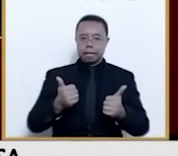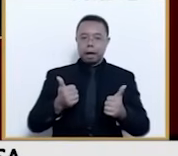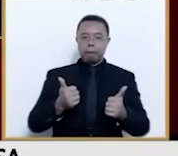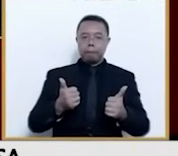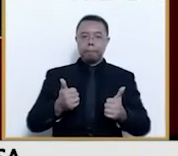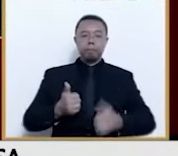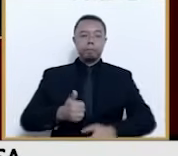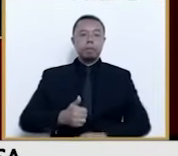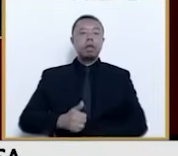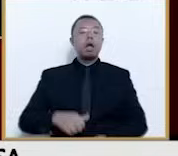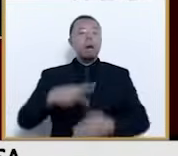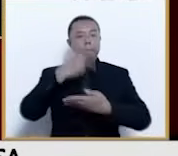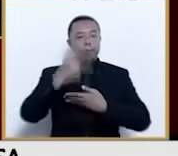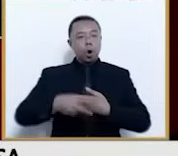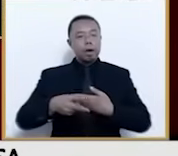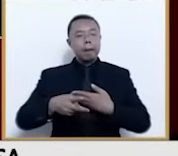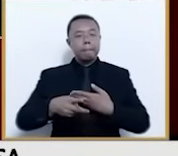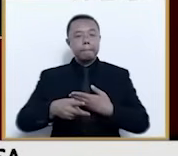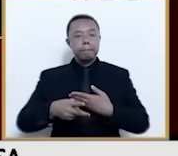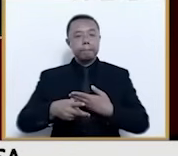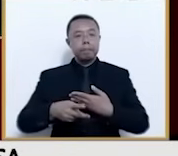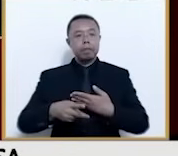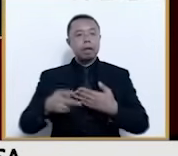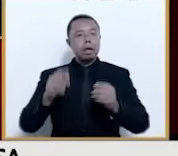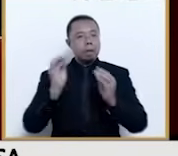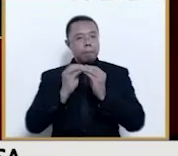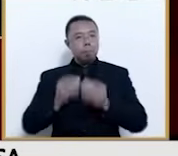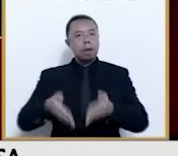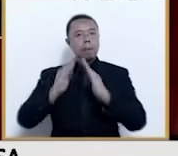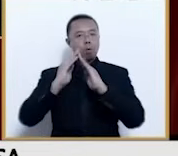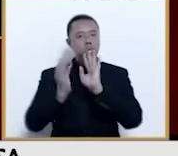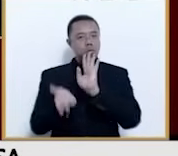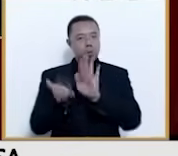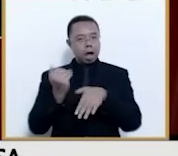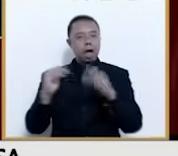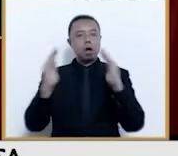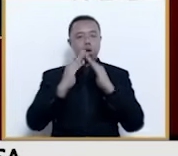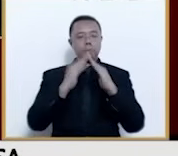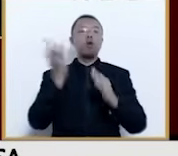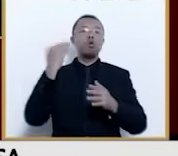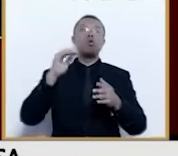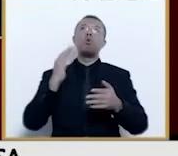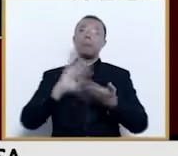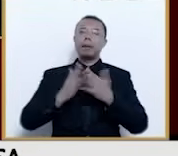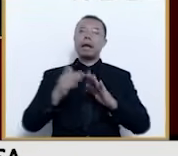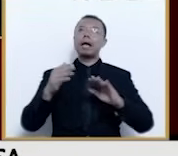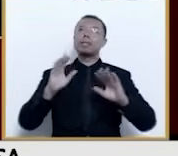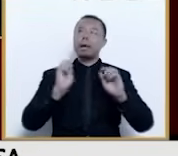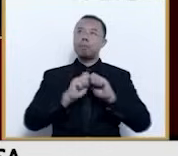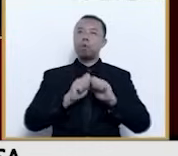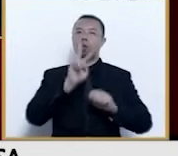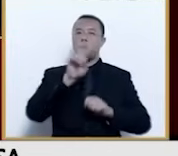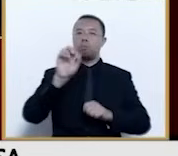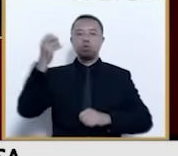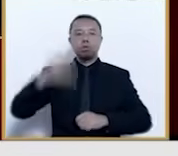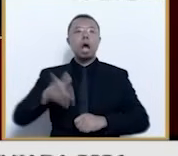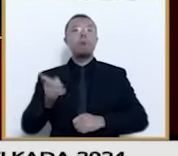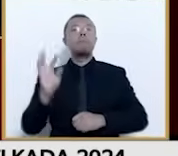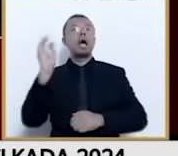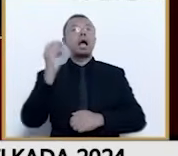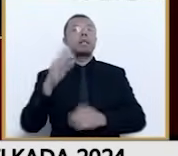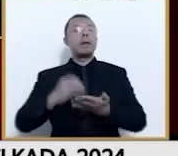yang namanya program-program renovasi rumah. Dulu saya lakukan 20 juta, mungkin di Jakarta karena